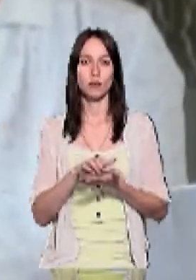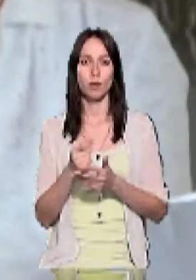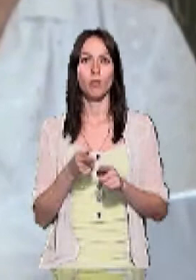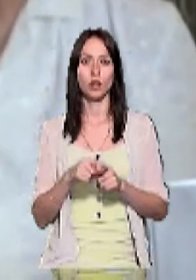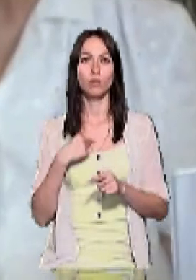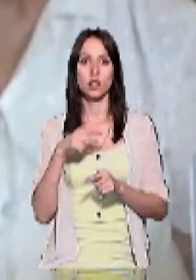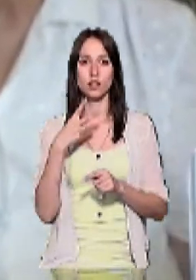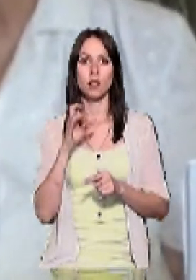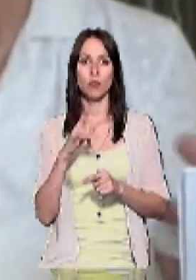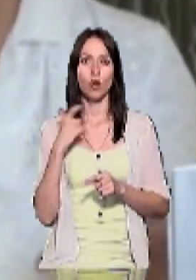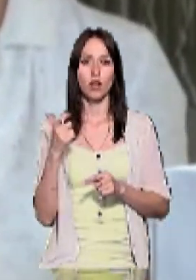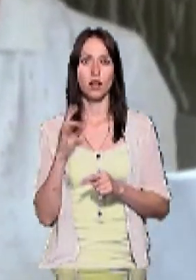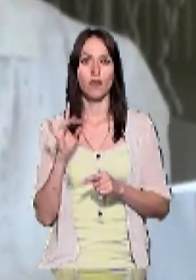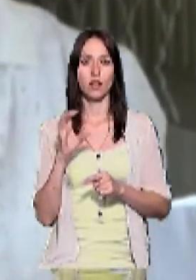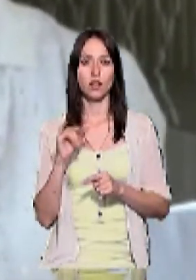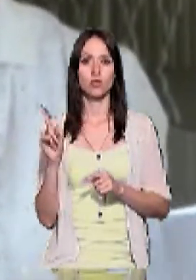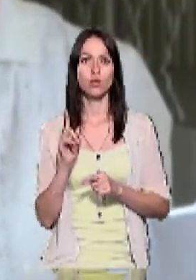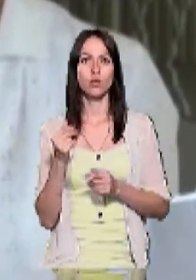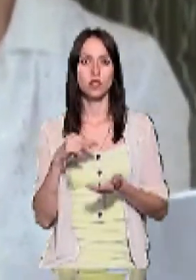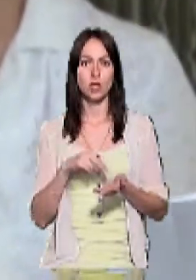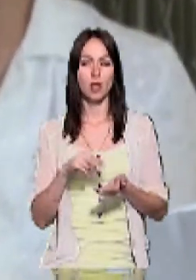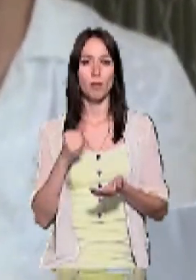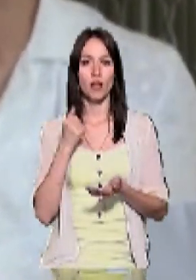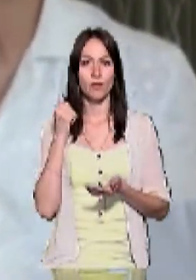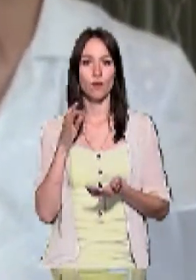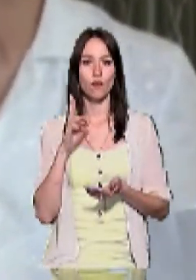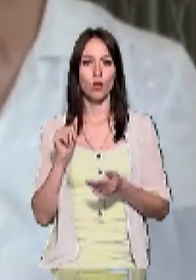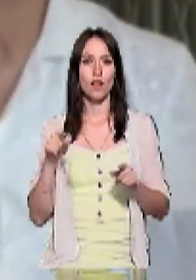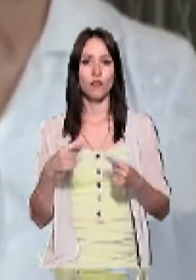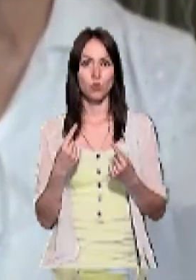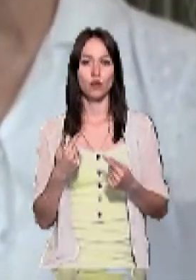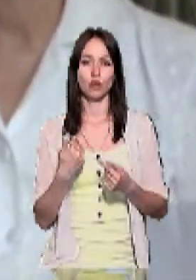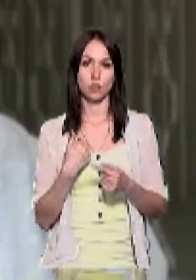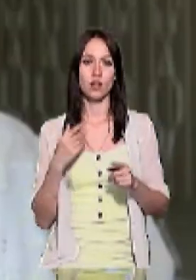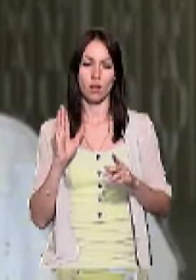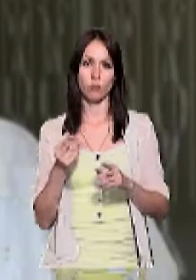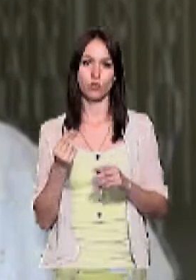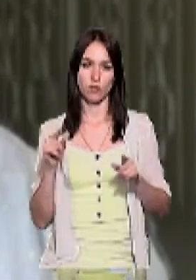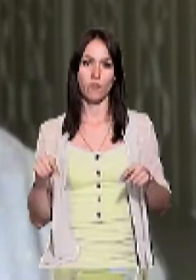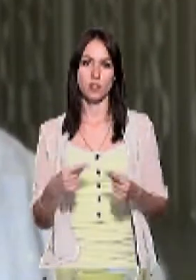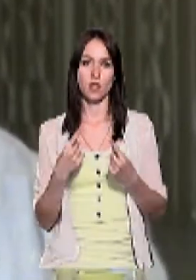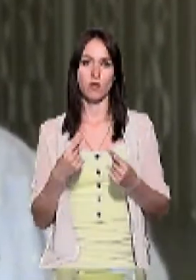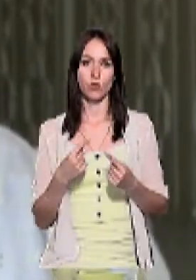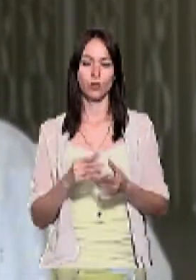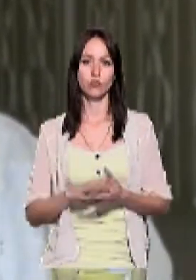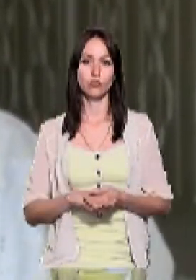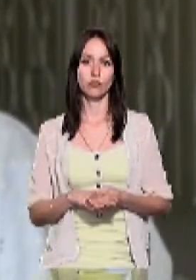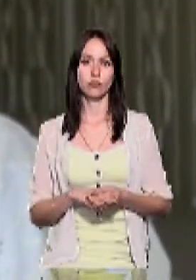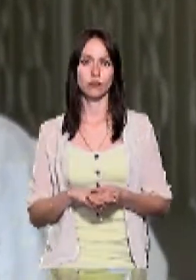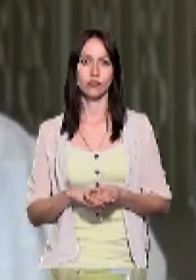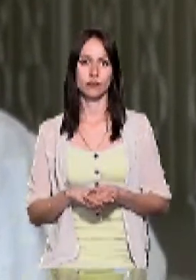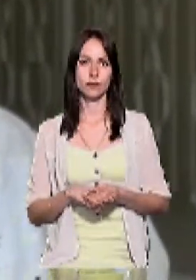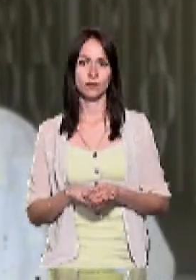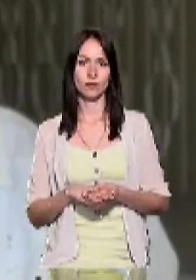сказав меру Харкова Геннадію Кернесу, що коштом мого благодійного фонду «Відродження» я відновлю пам'ятник. Я